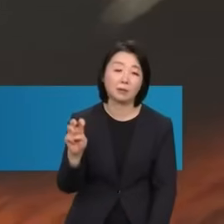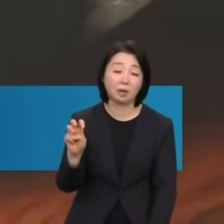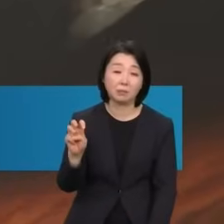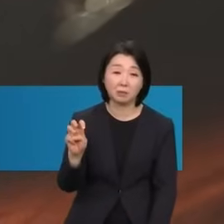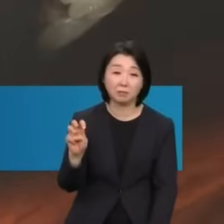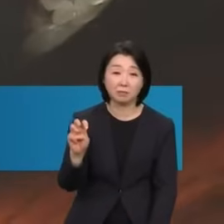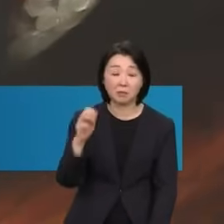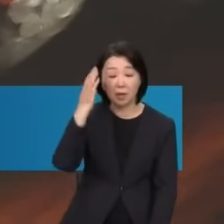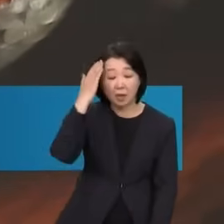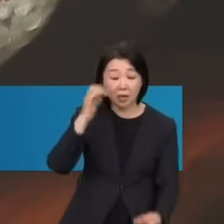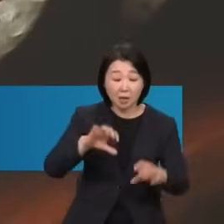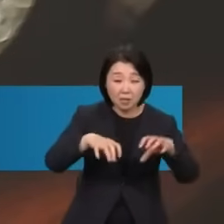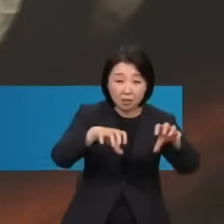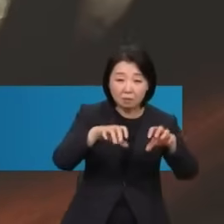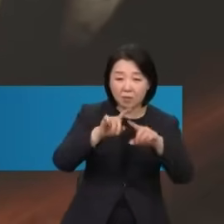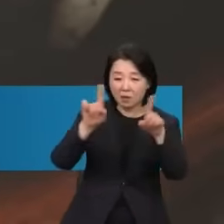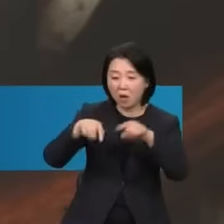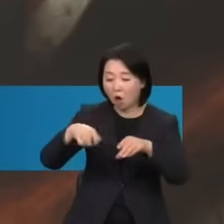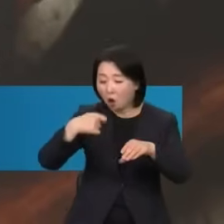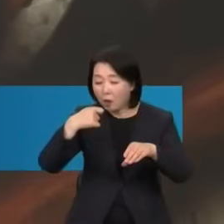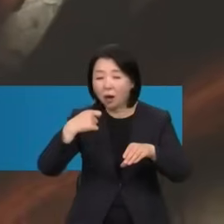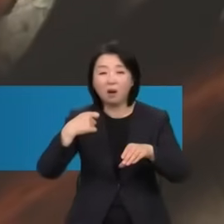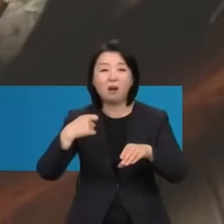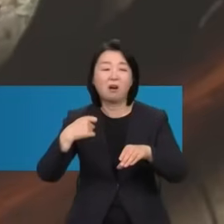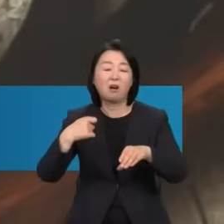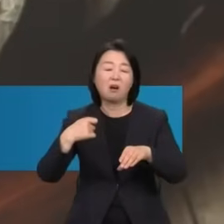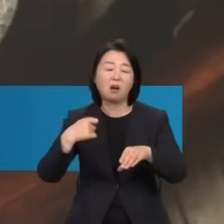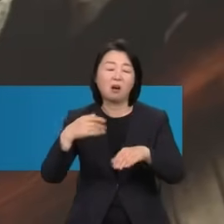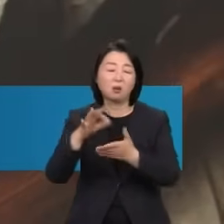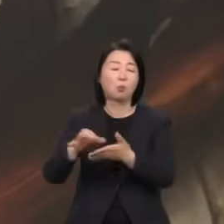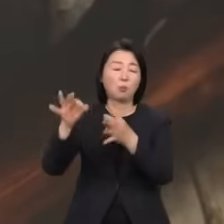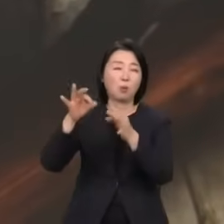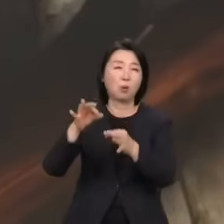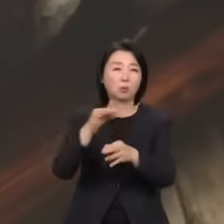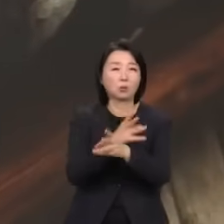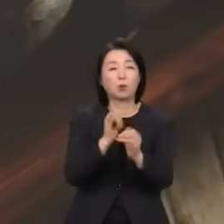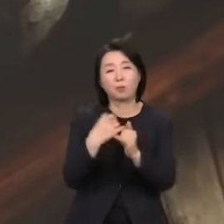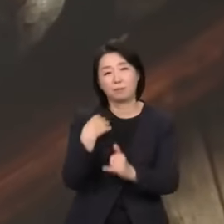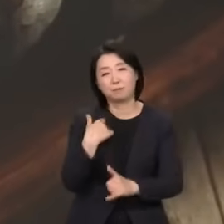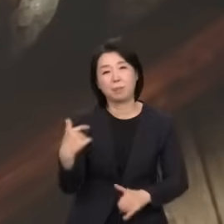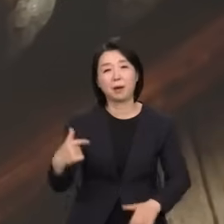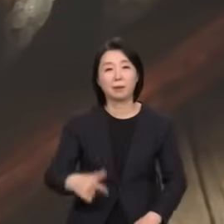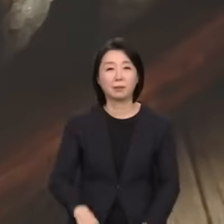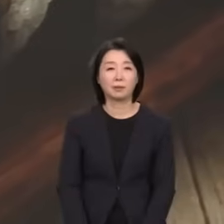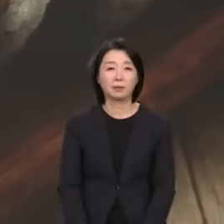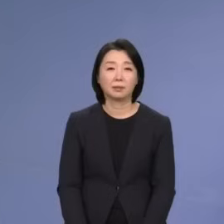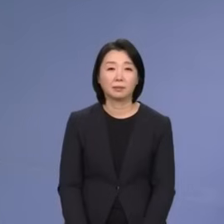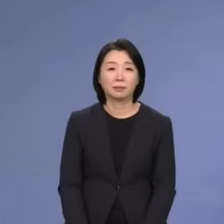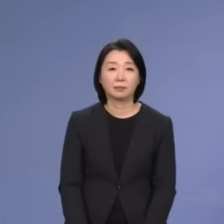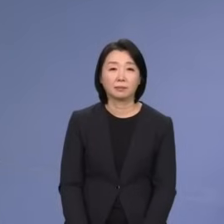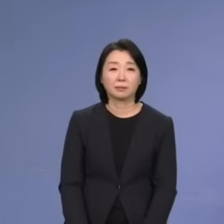조미김부터 김밥까지 가격이 줄줄이 오르면서 소비자 부담이 커지고 있습니다. 정아람 기자입니다.